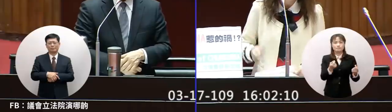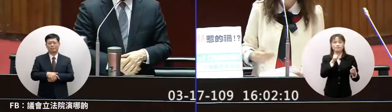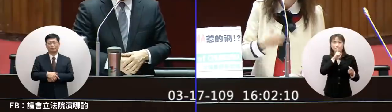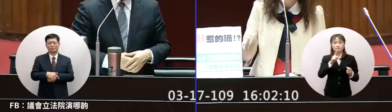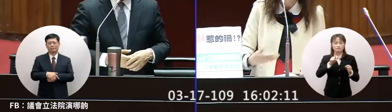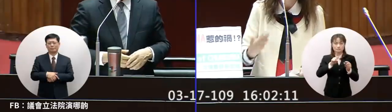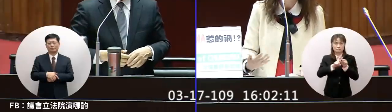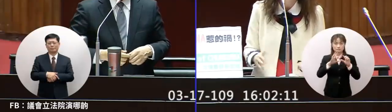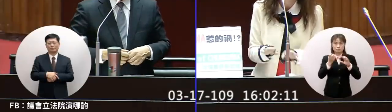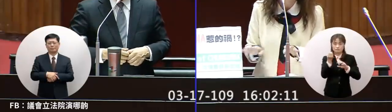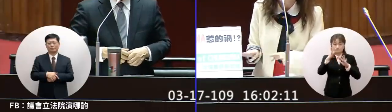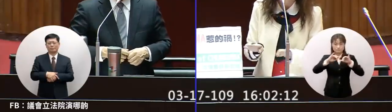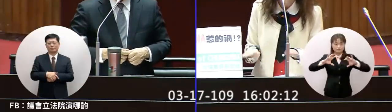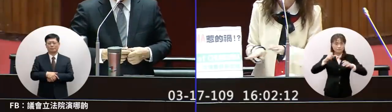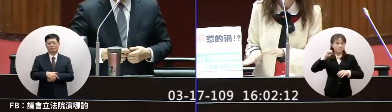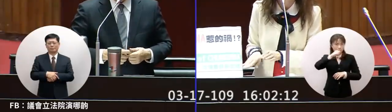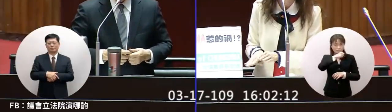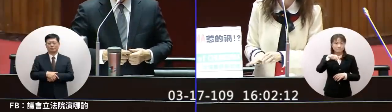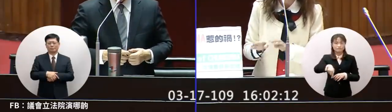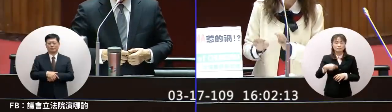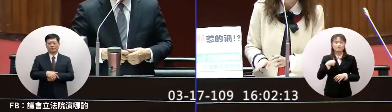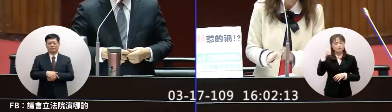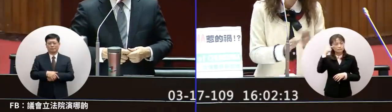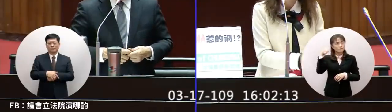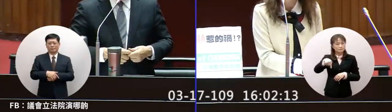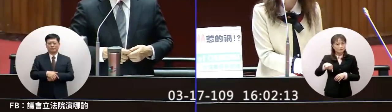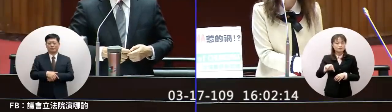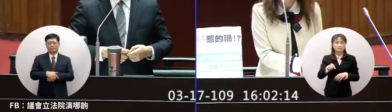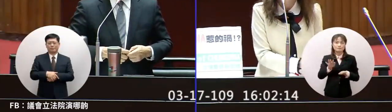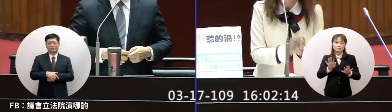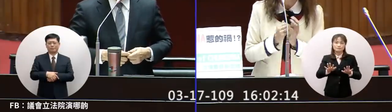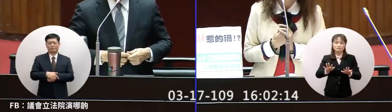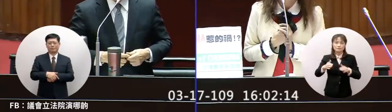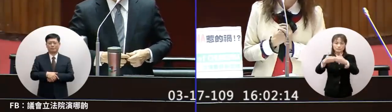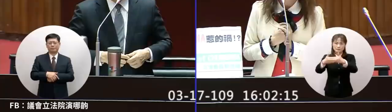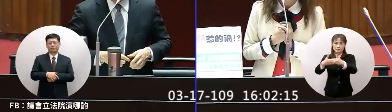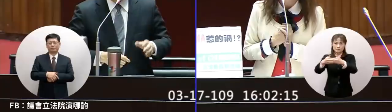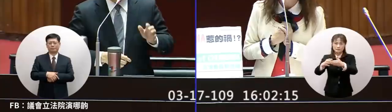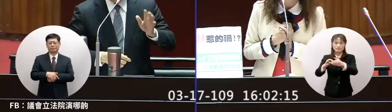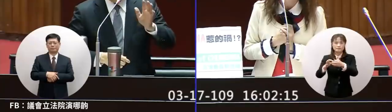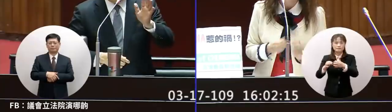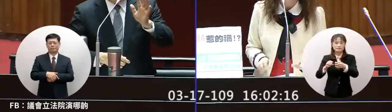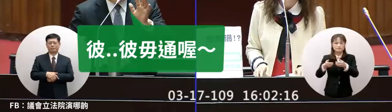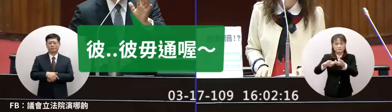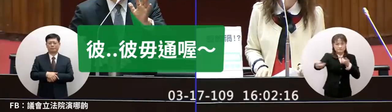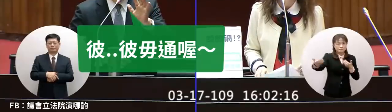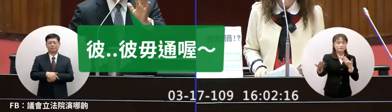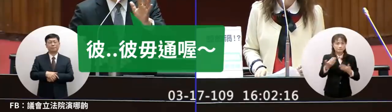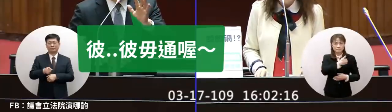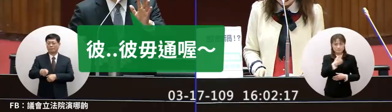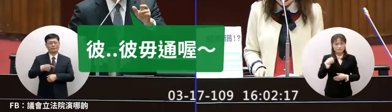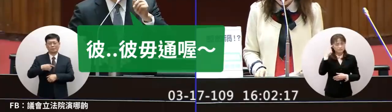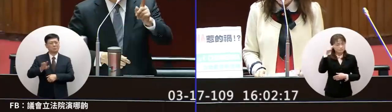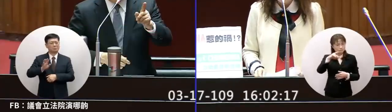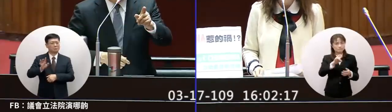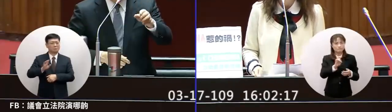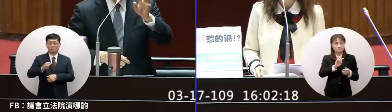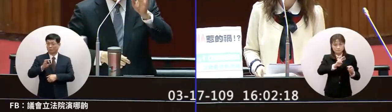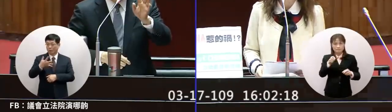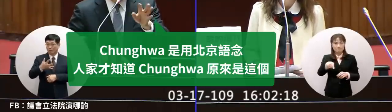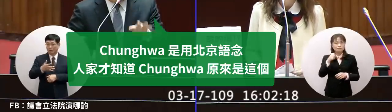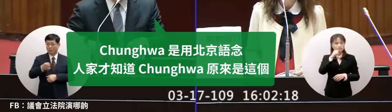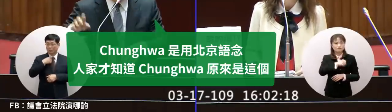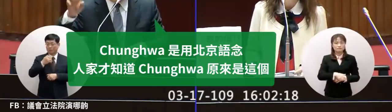所以我想当然是安尼来想讲即个过渡，啊，一旦和中国做区隔，这是咱想要想的方式啦。 迄唔通哦，因